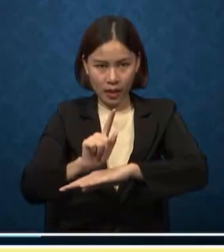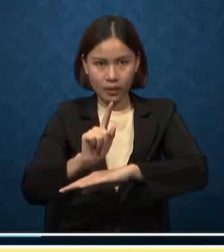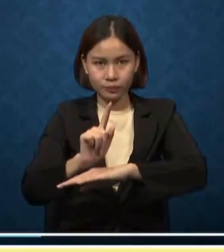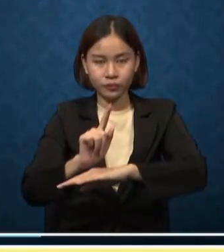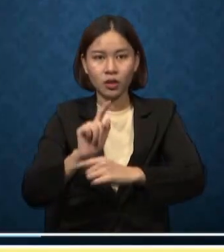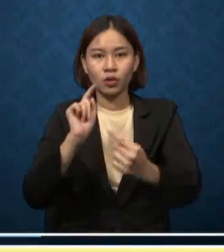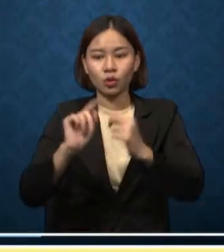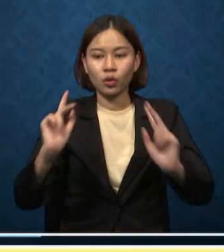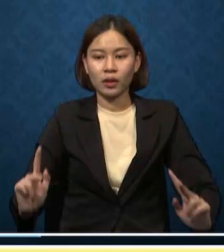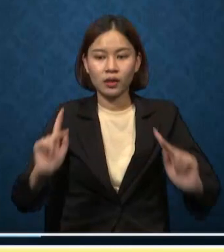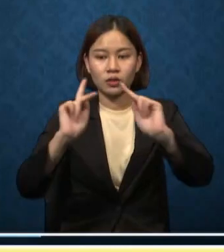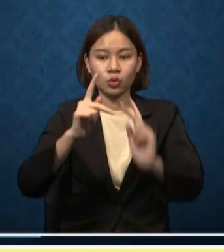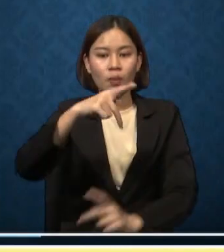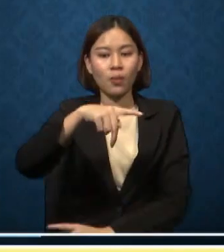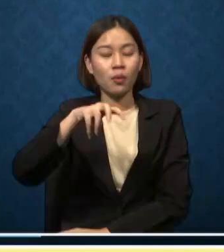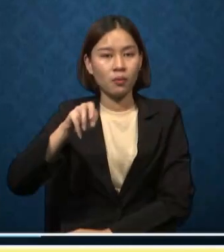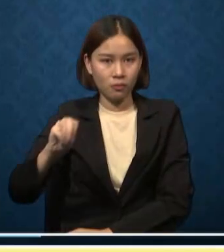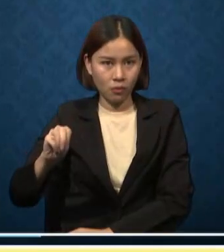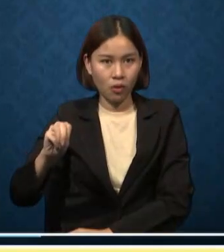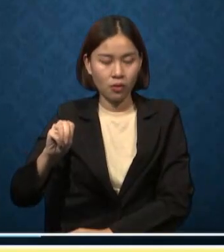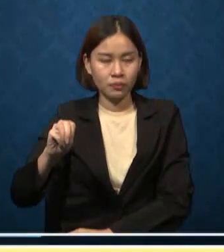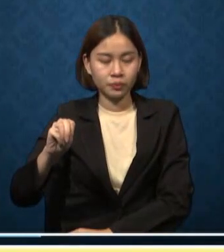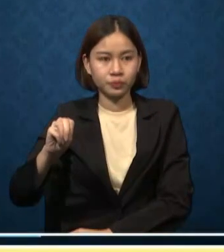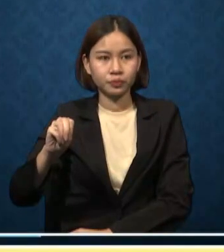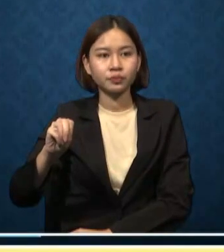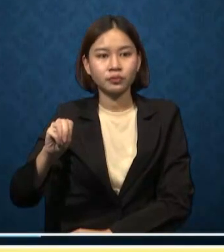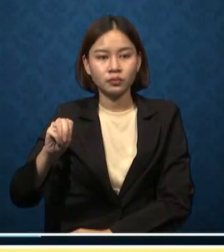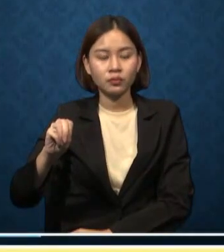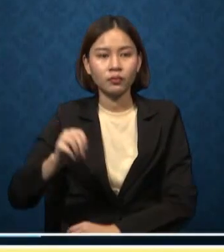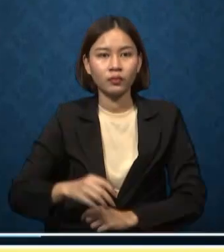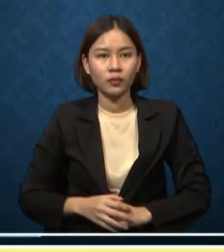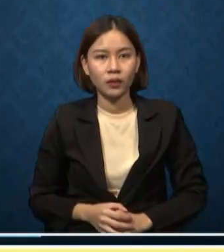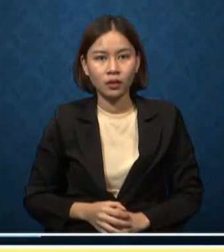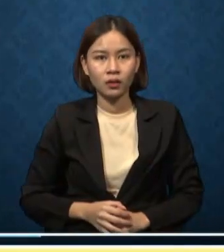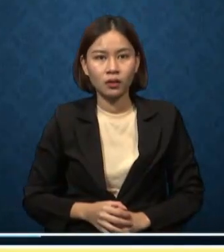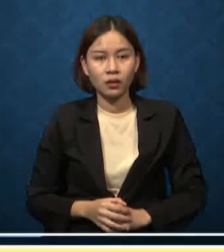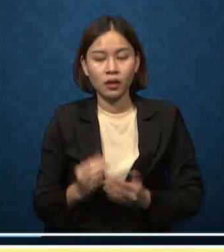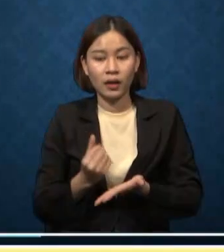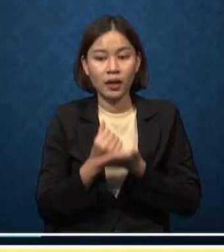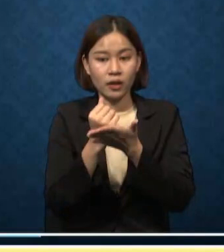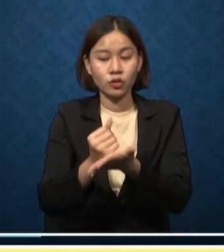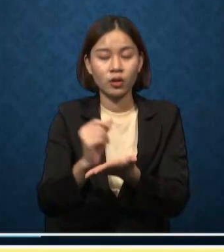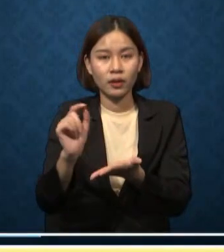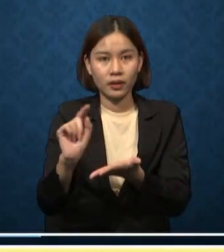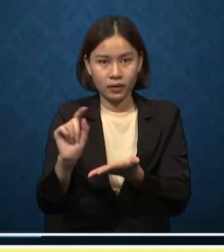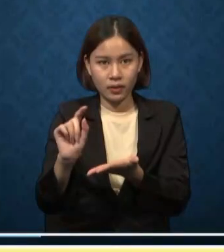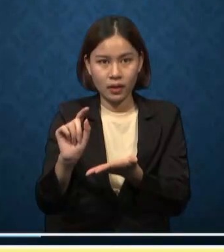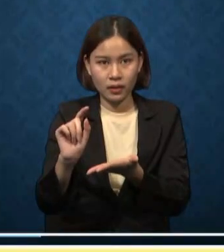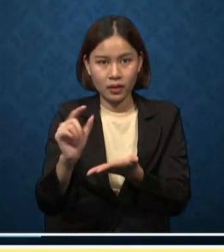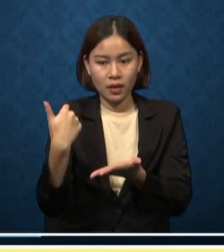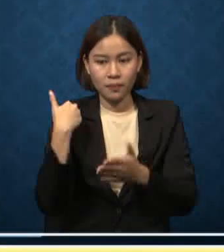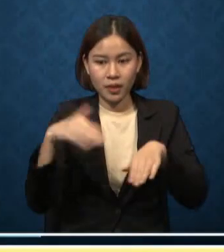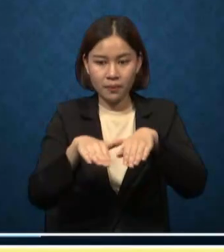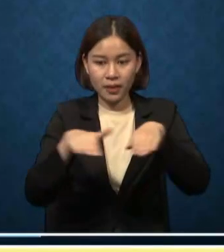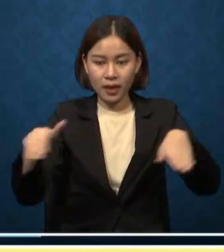ไปยังกระทรวงพัฒนาสังคมและความมั่นคงของมนุษย์ให้รีบเร่งประสานงานให้มีมาต